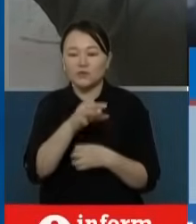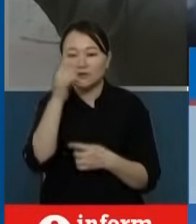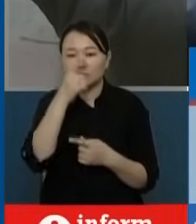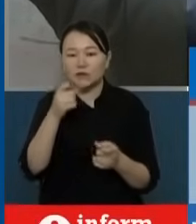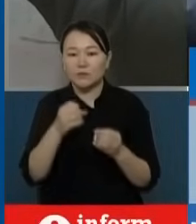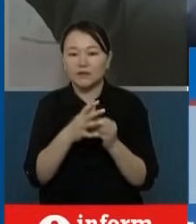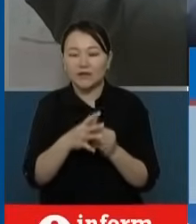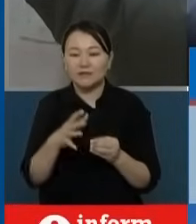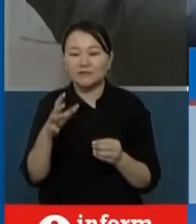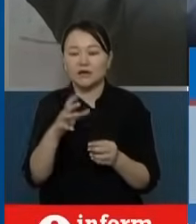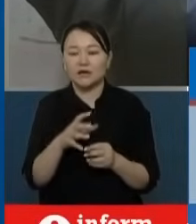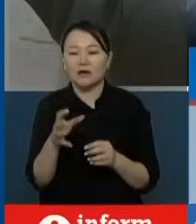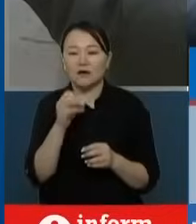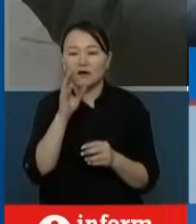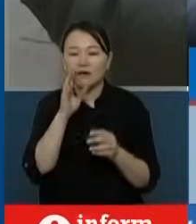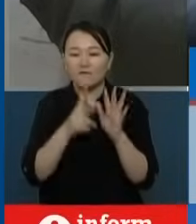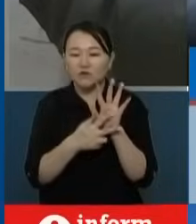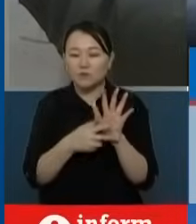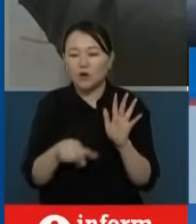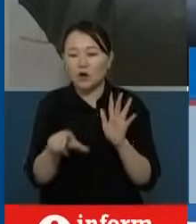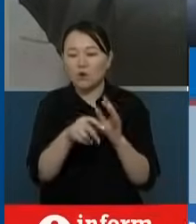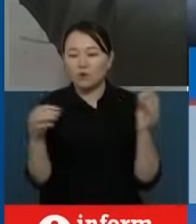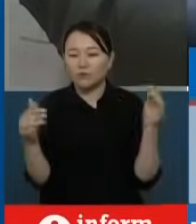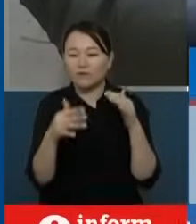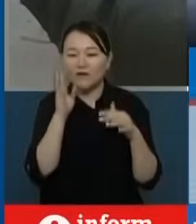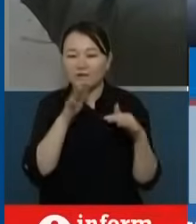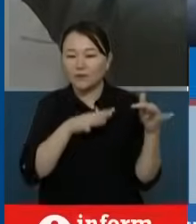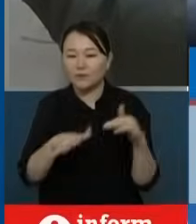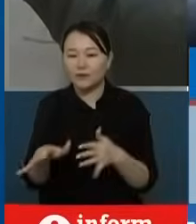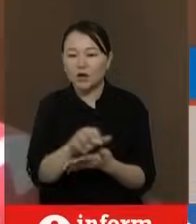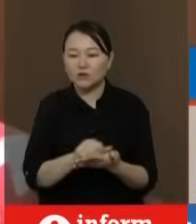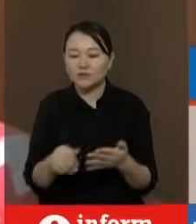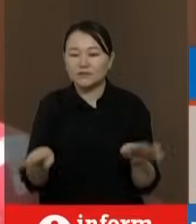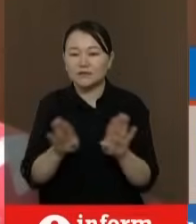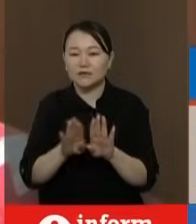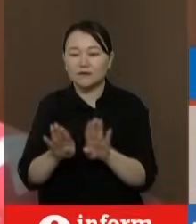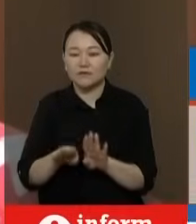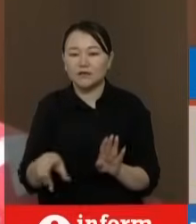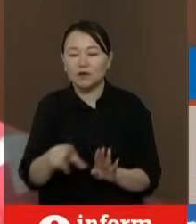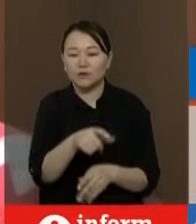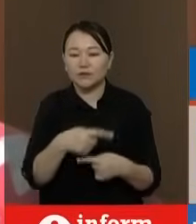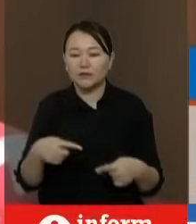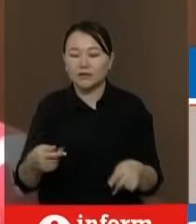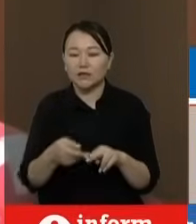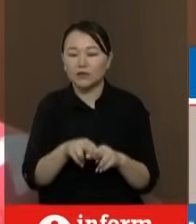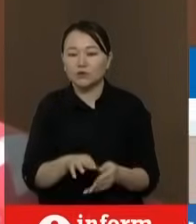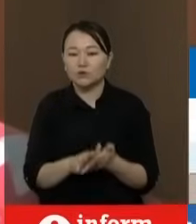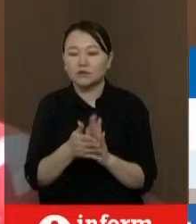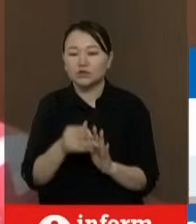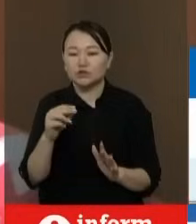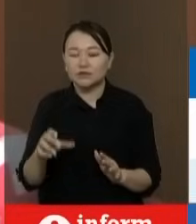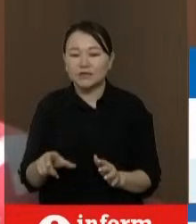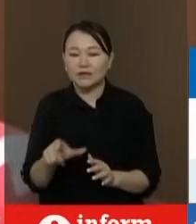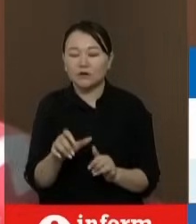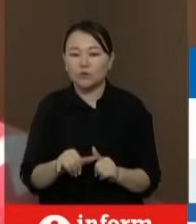15 переливах и 8 размывах дорог. Некоторые трассы из-за разрушений закрывают. Все будет сейчас зависеть от ситуации и подъема уровня рек. Сейчас, в